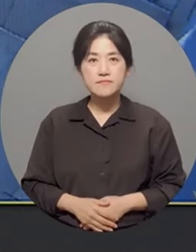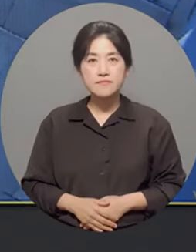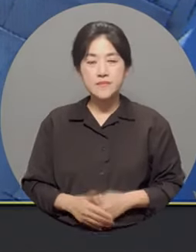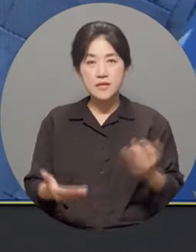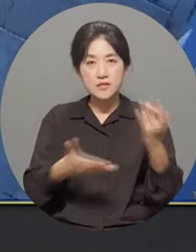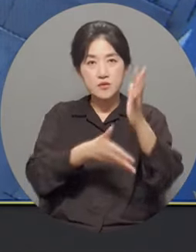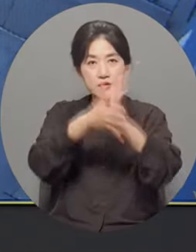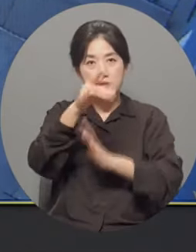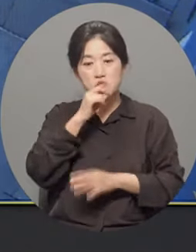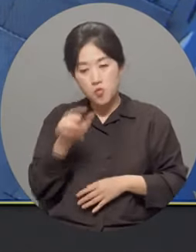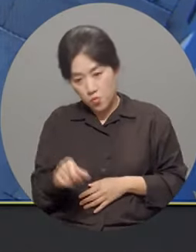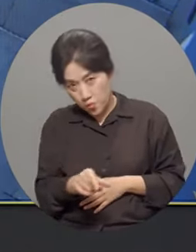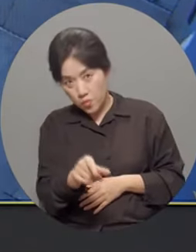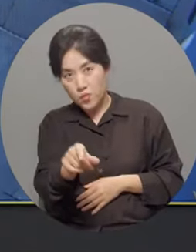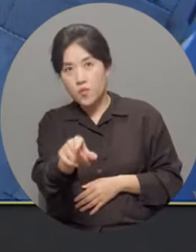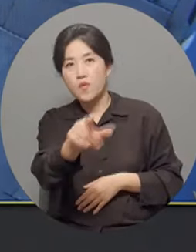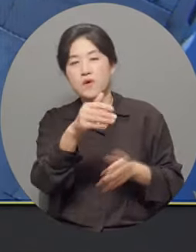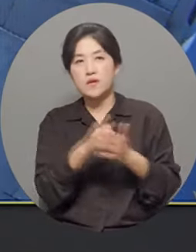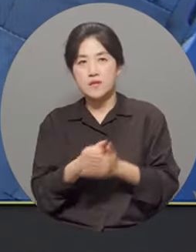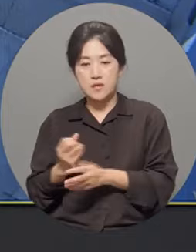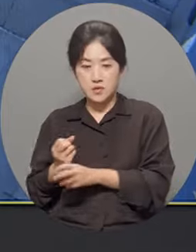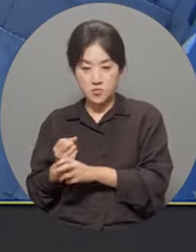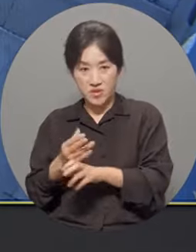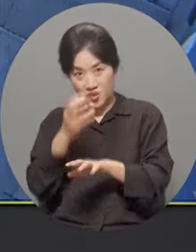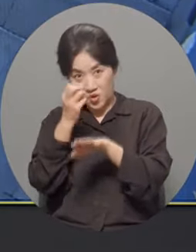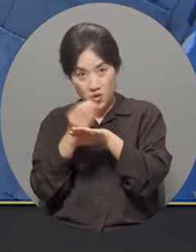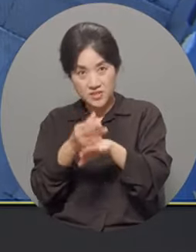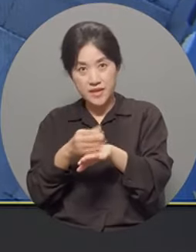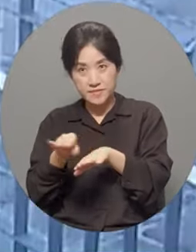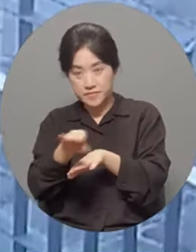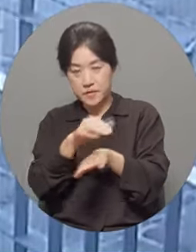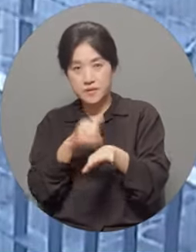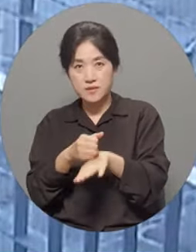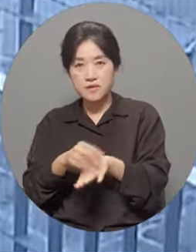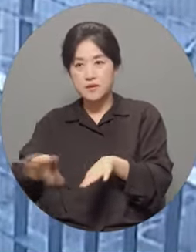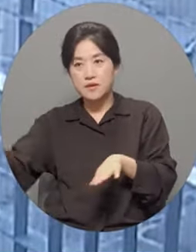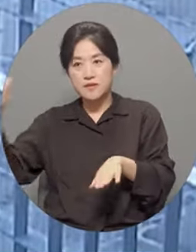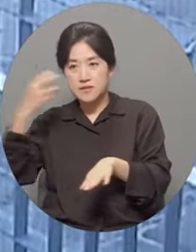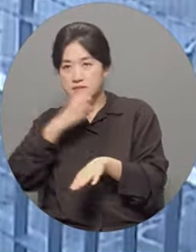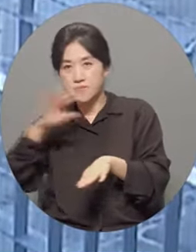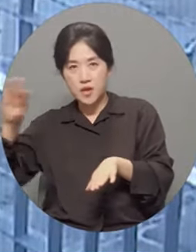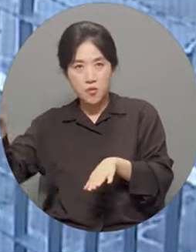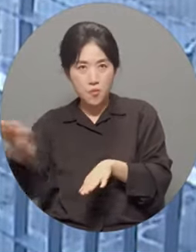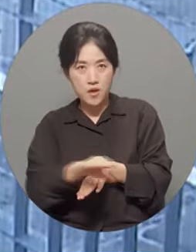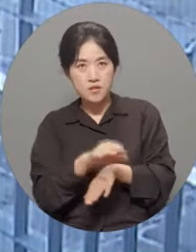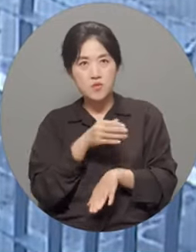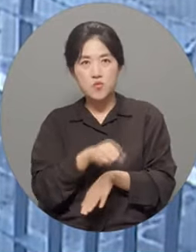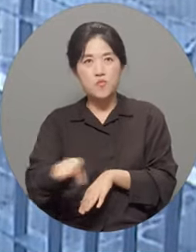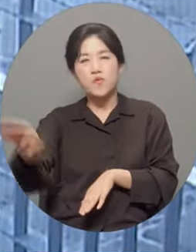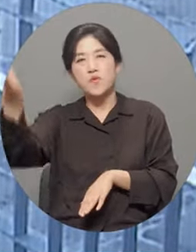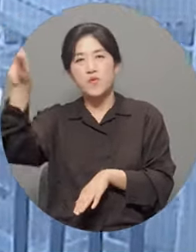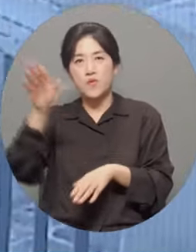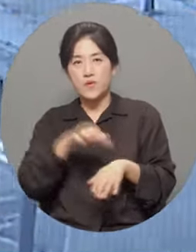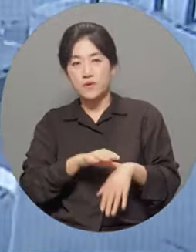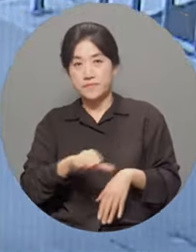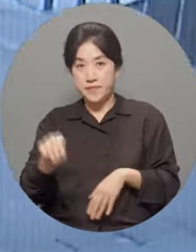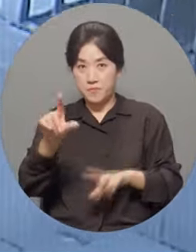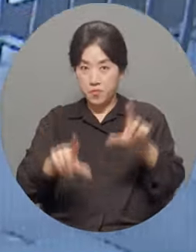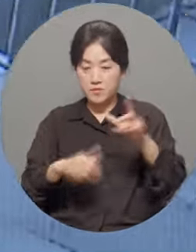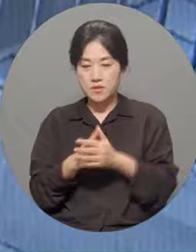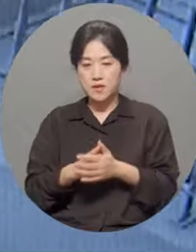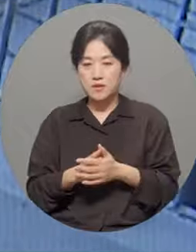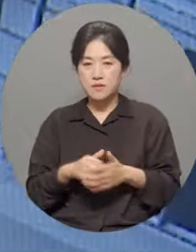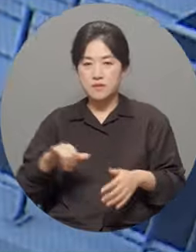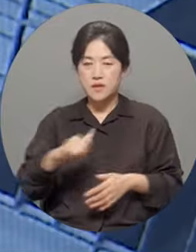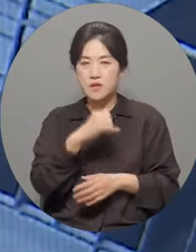제주시의 한 골목길. 순찰차 한 대가 지나가더니 30분 만에 다시 나타나 골목을 빠져나갑니다. 데이트 폭력